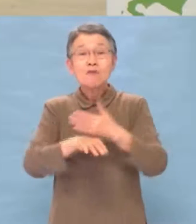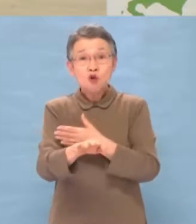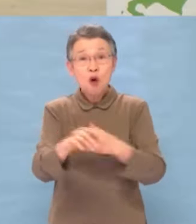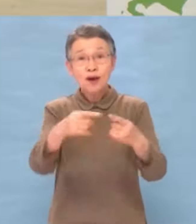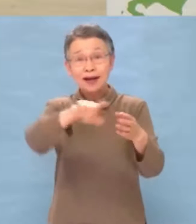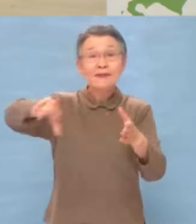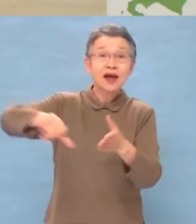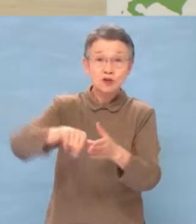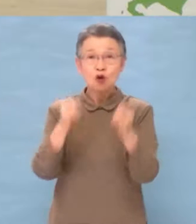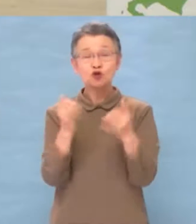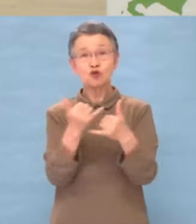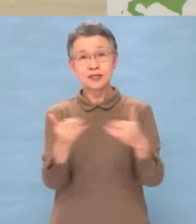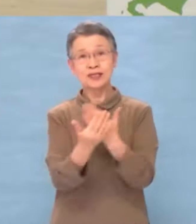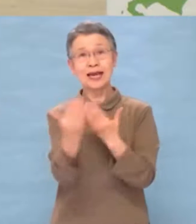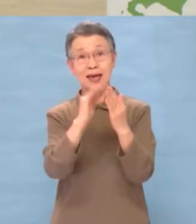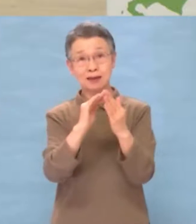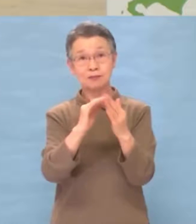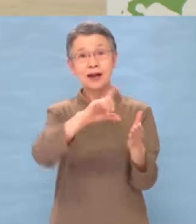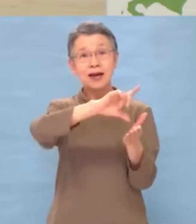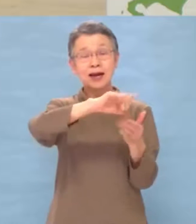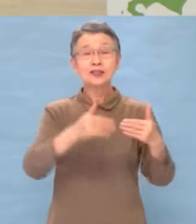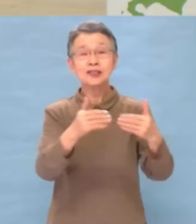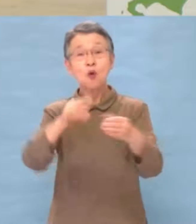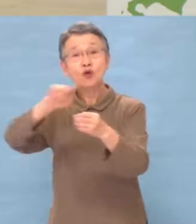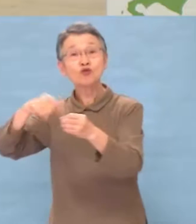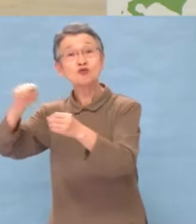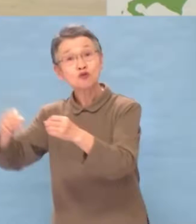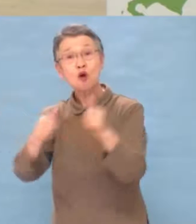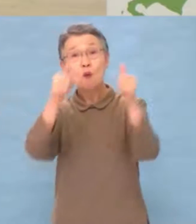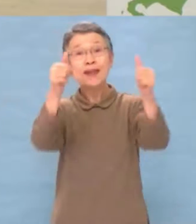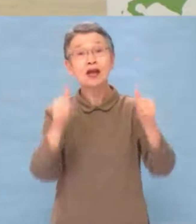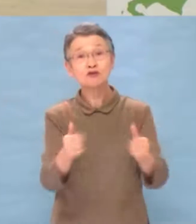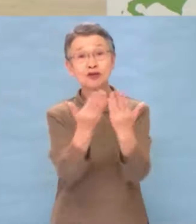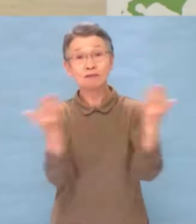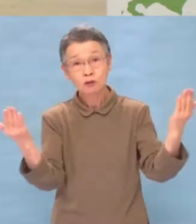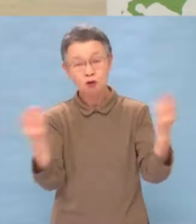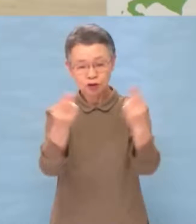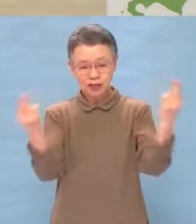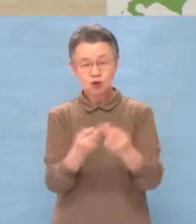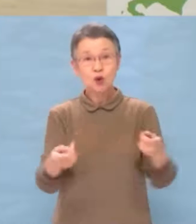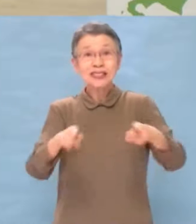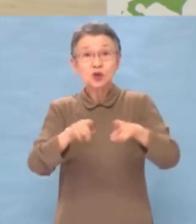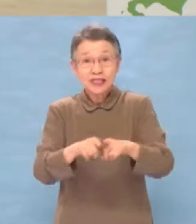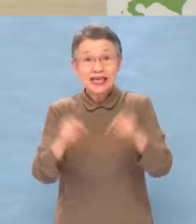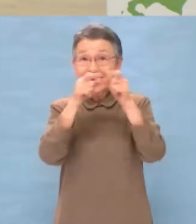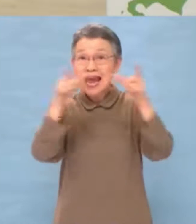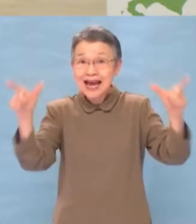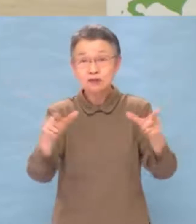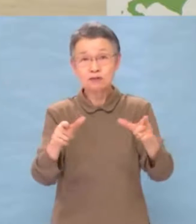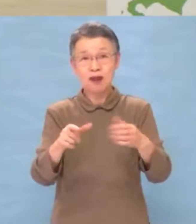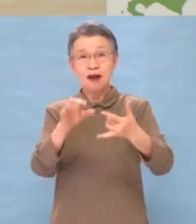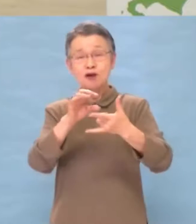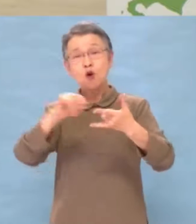管内住民大会や各振興局でのパネル展など、全土一斉の啓発で領